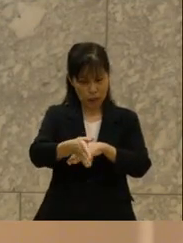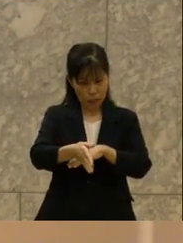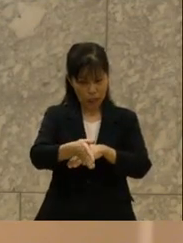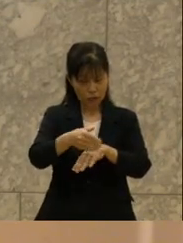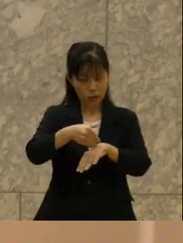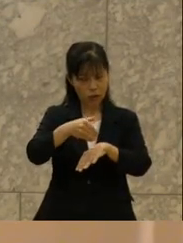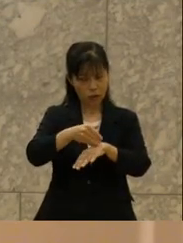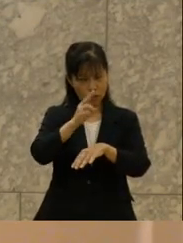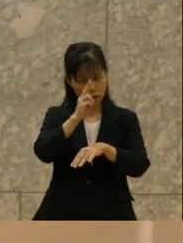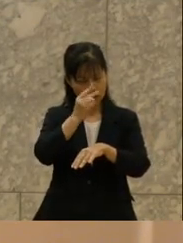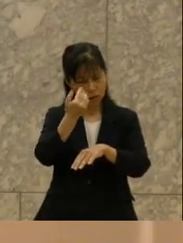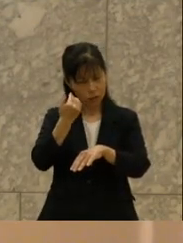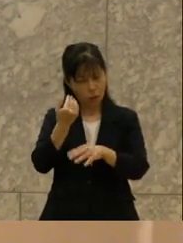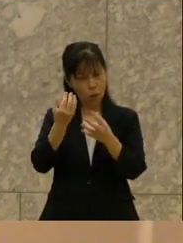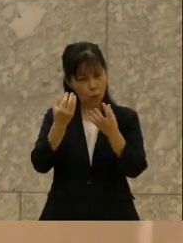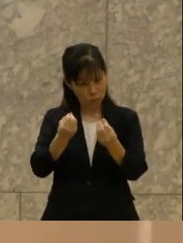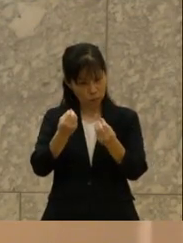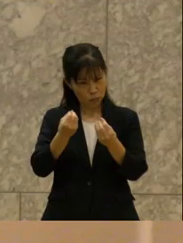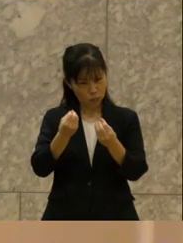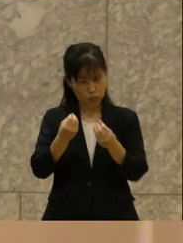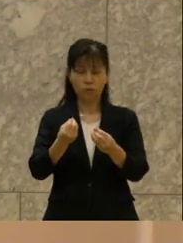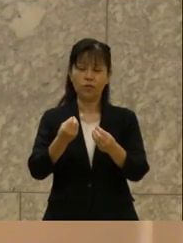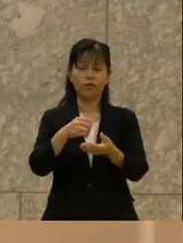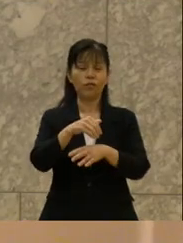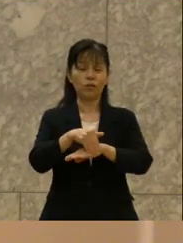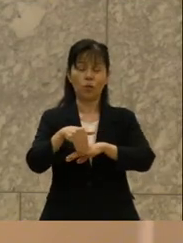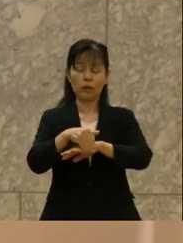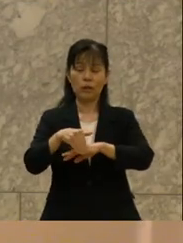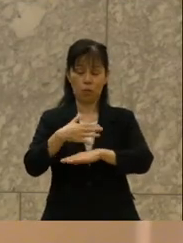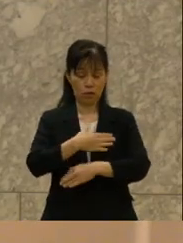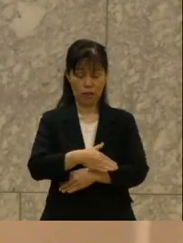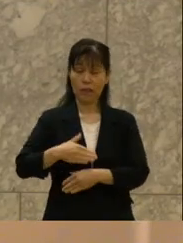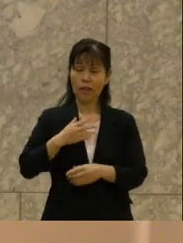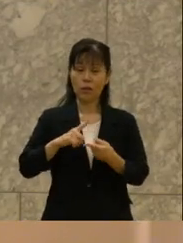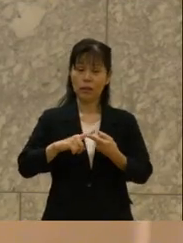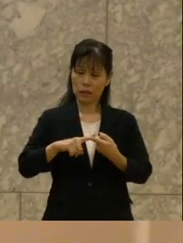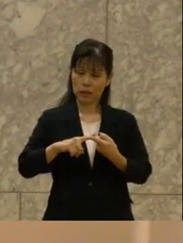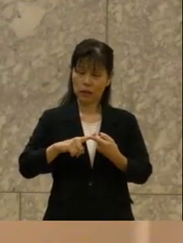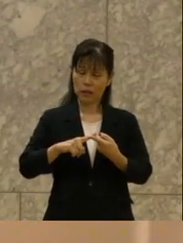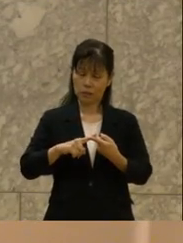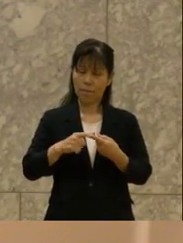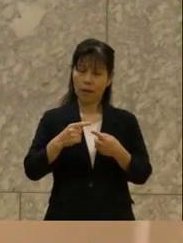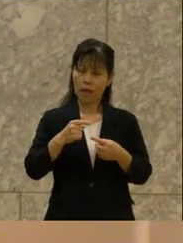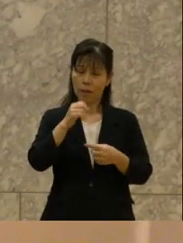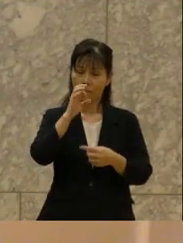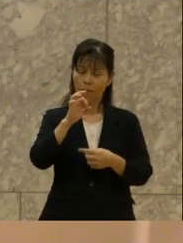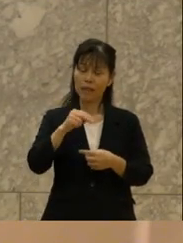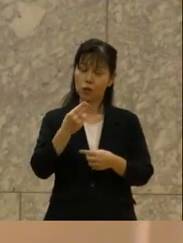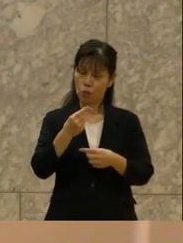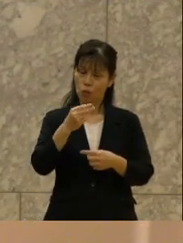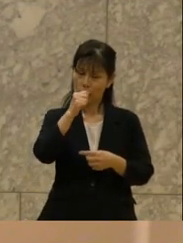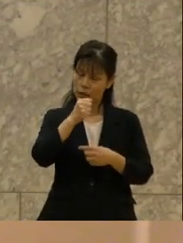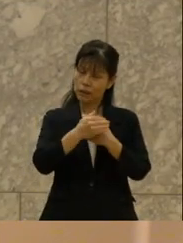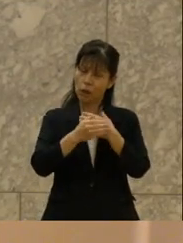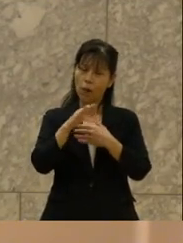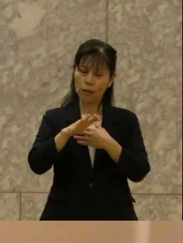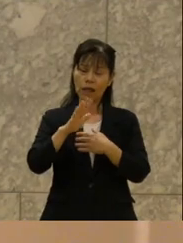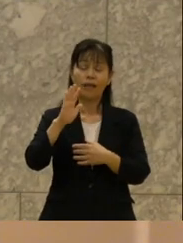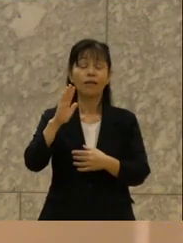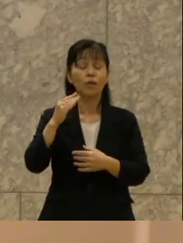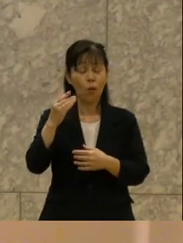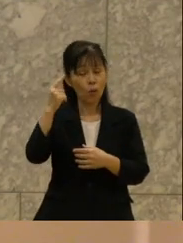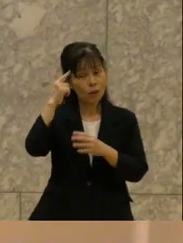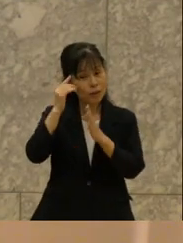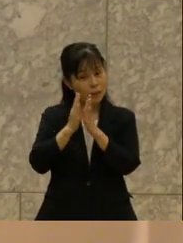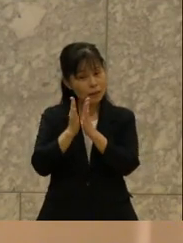もう昼で終わらせてきてたのでそこの身体的にもメリットはあるんですけど精神的な部分で